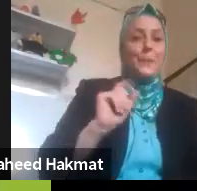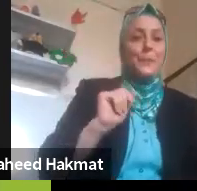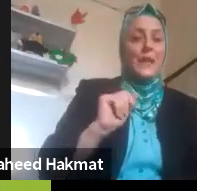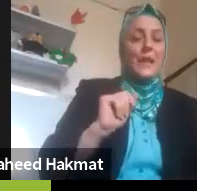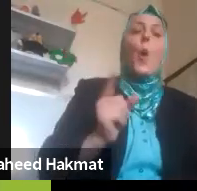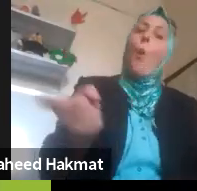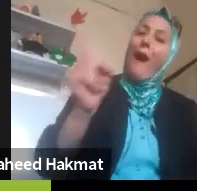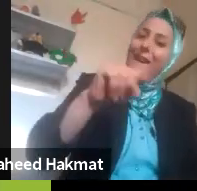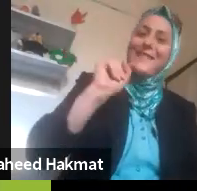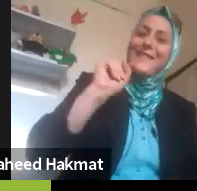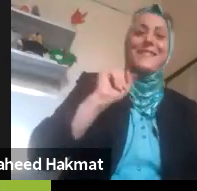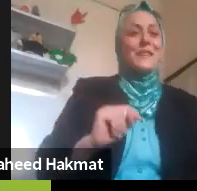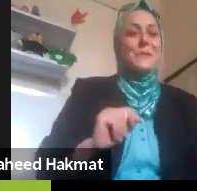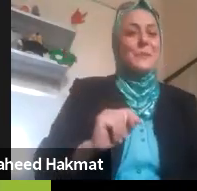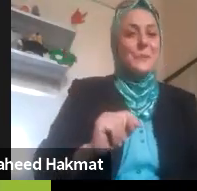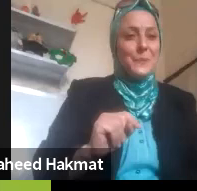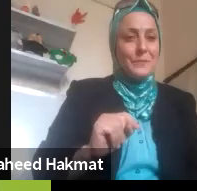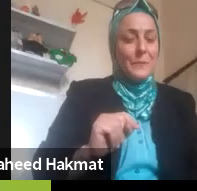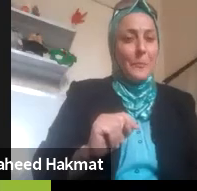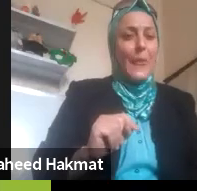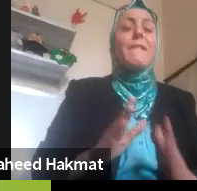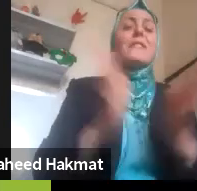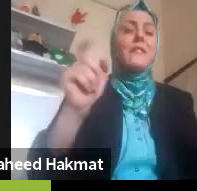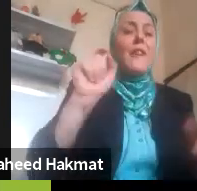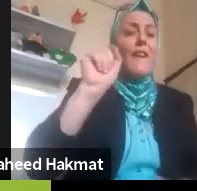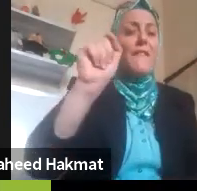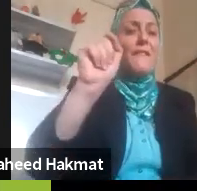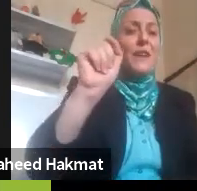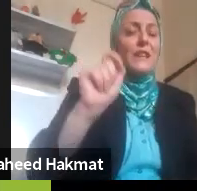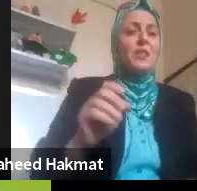وكذلك إلى أكثر الفئات ضعفا وتهميشا.